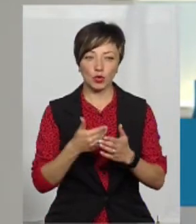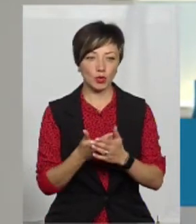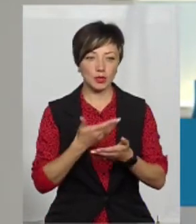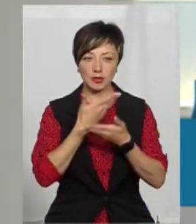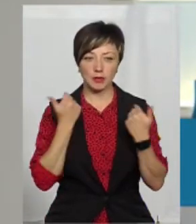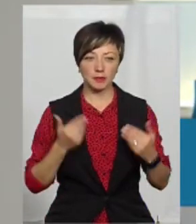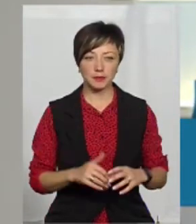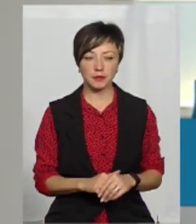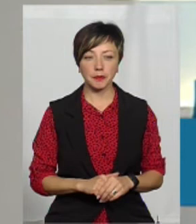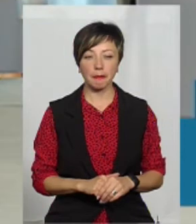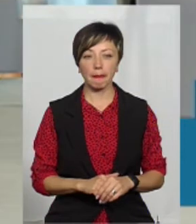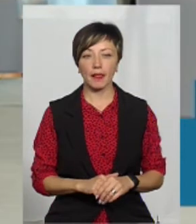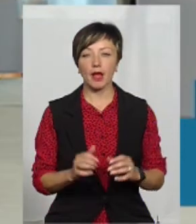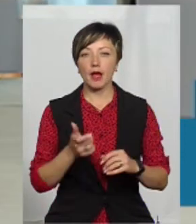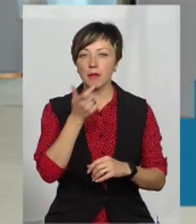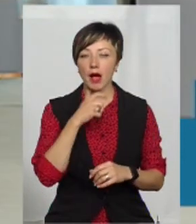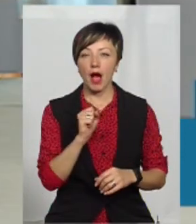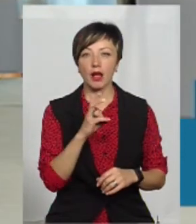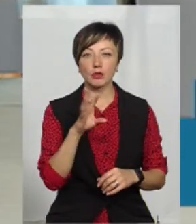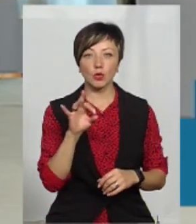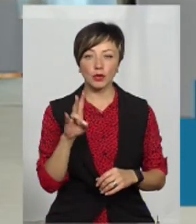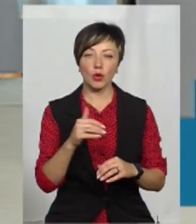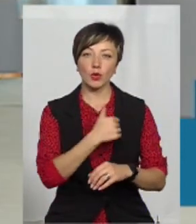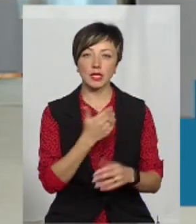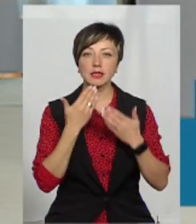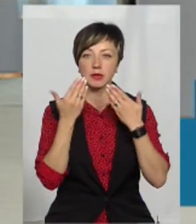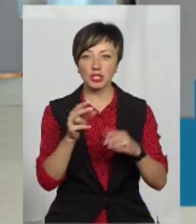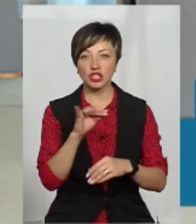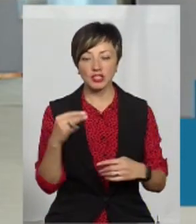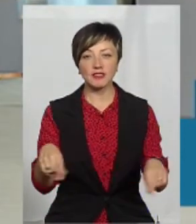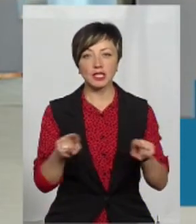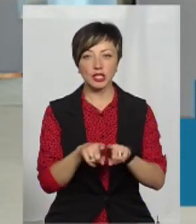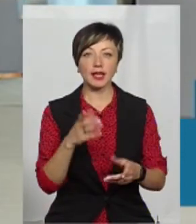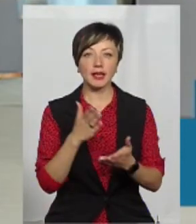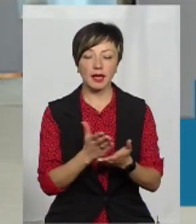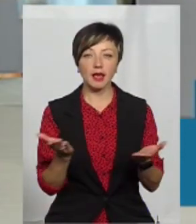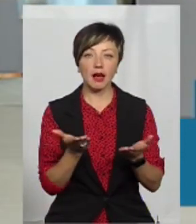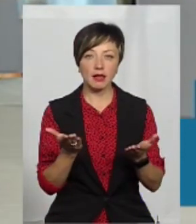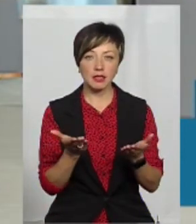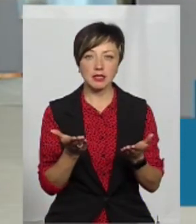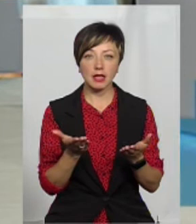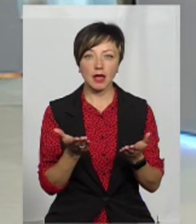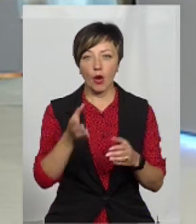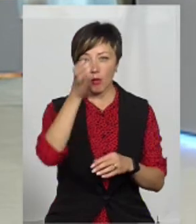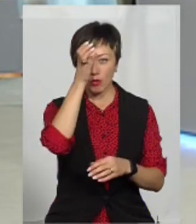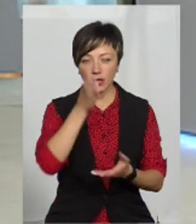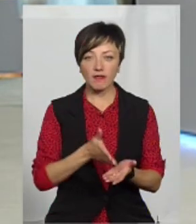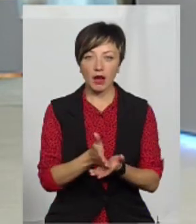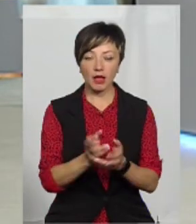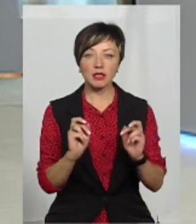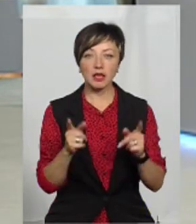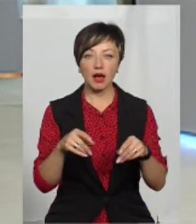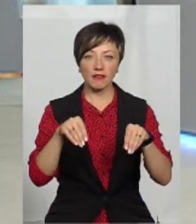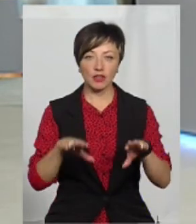не надійшли. Пане Антоне, одразу хотів вас запитати, чи все ж таки є якийсь такий мудрий варіант, як